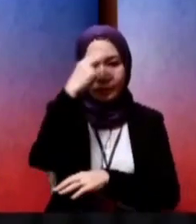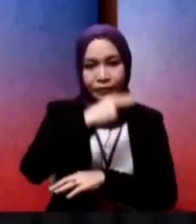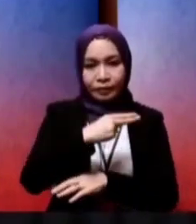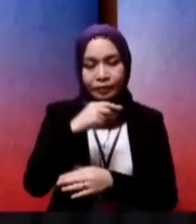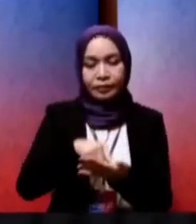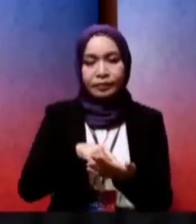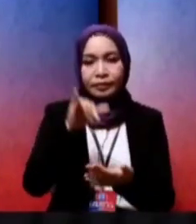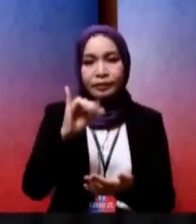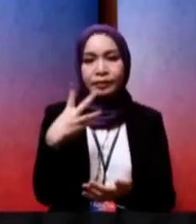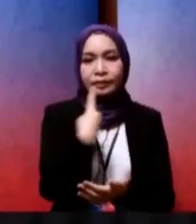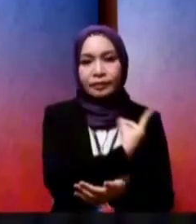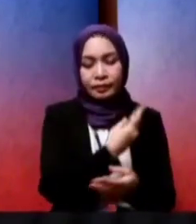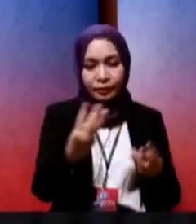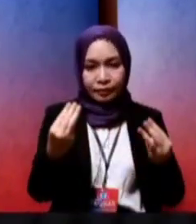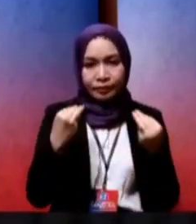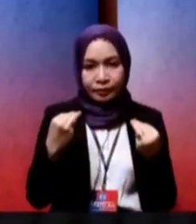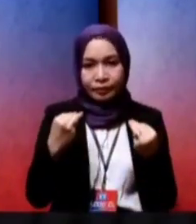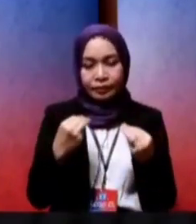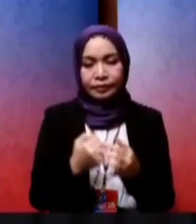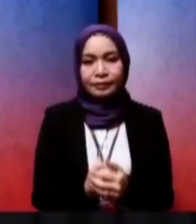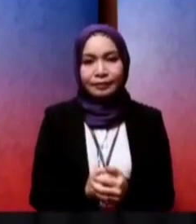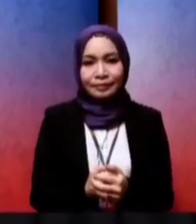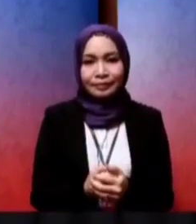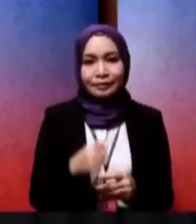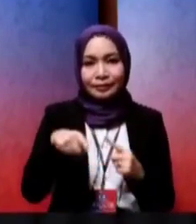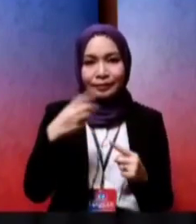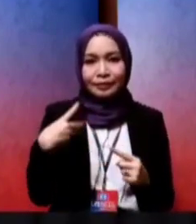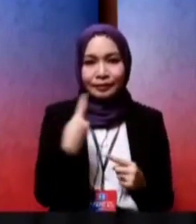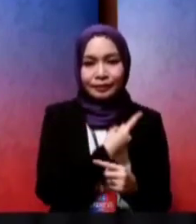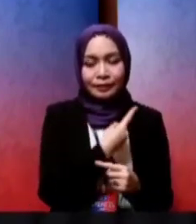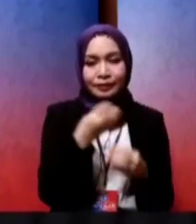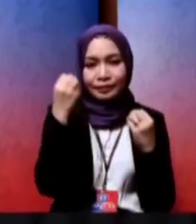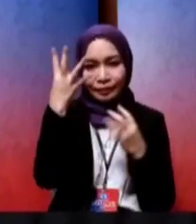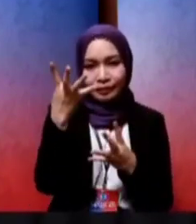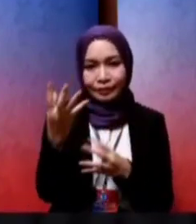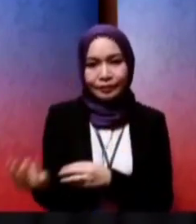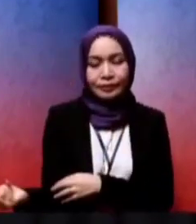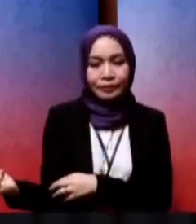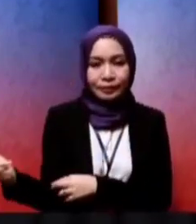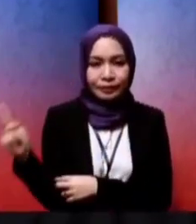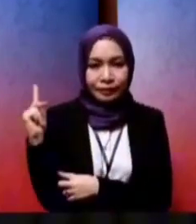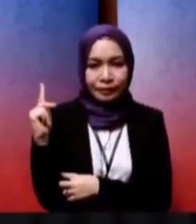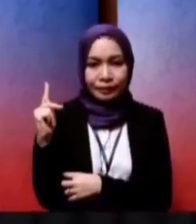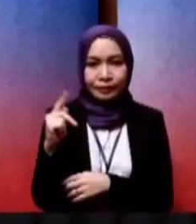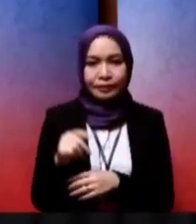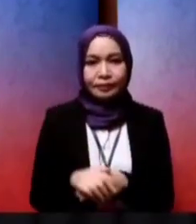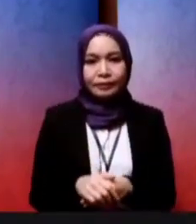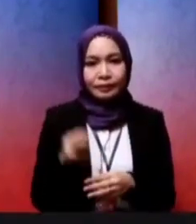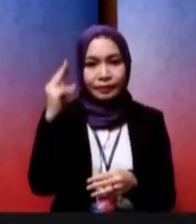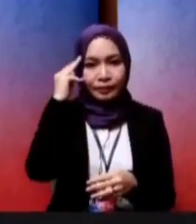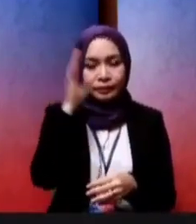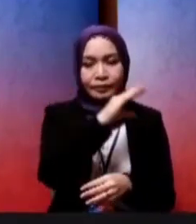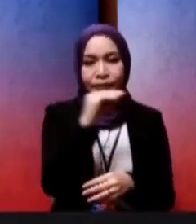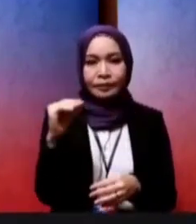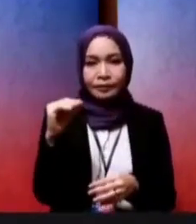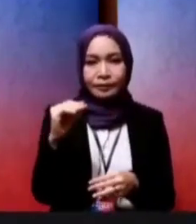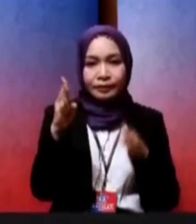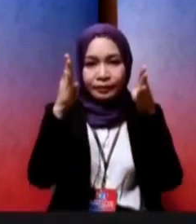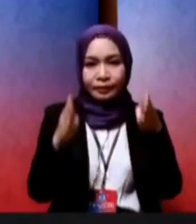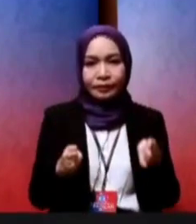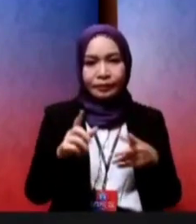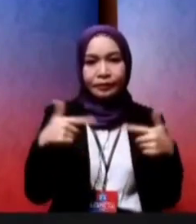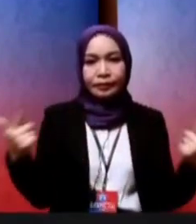kita kata tentang memperkasa Melayu Bumiputera termasuk kaum lain yang bergelut dalam Kancah